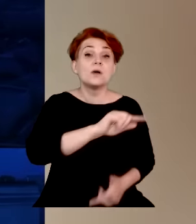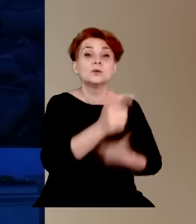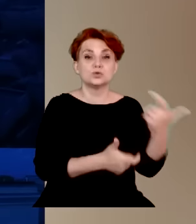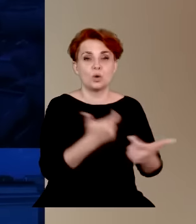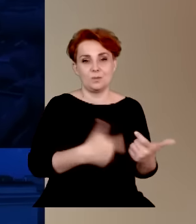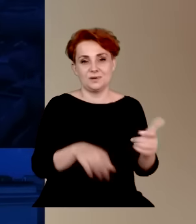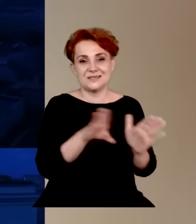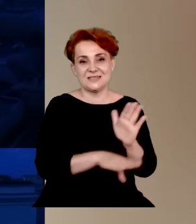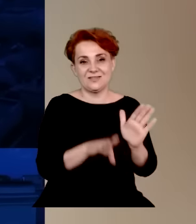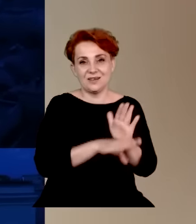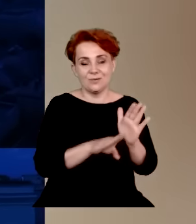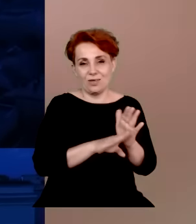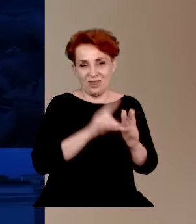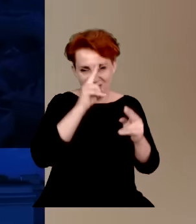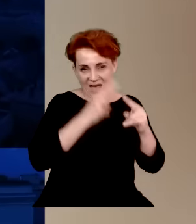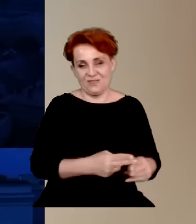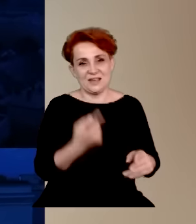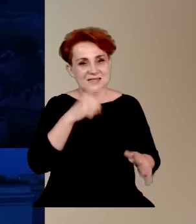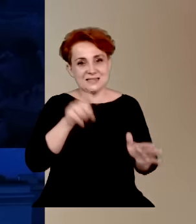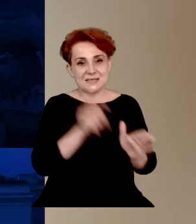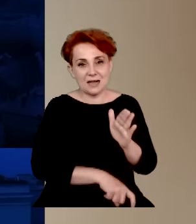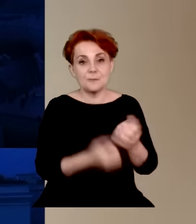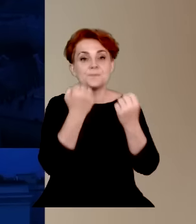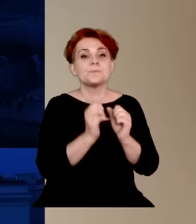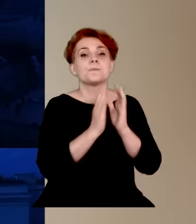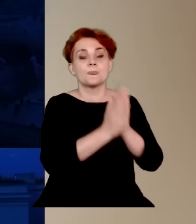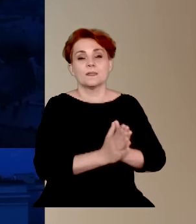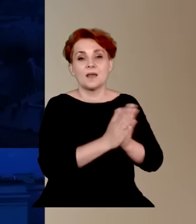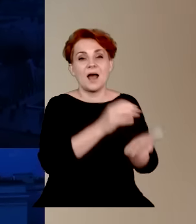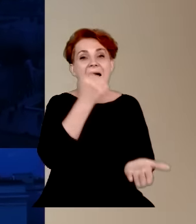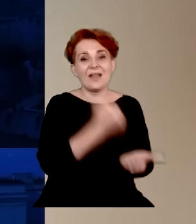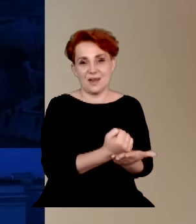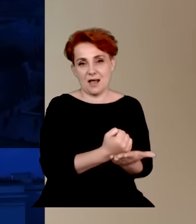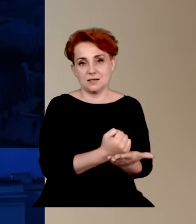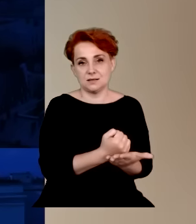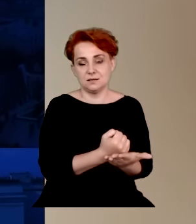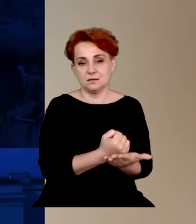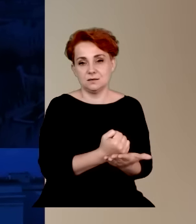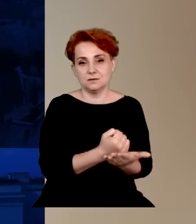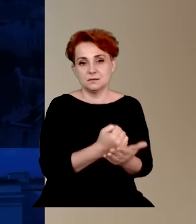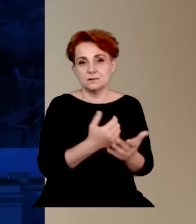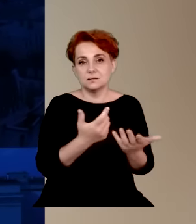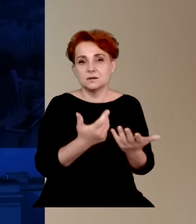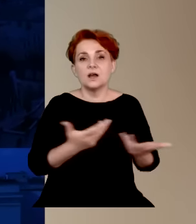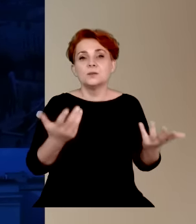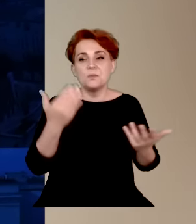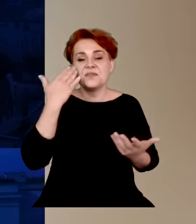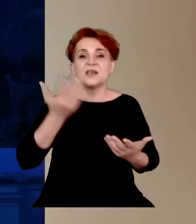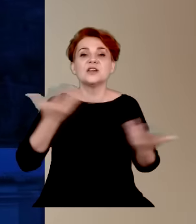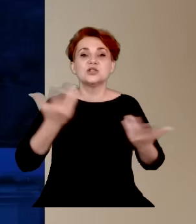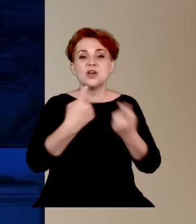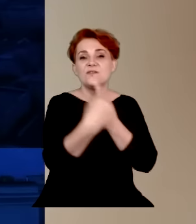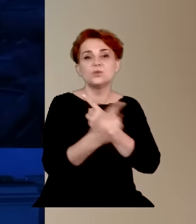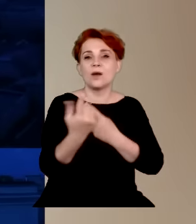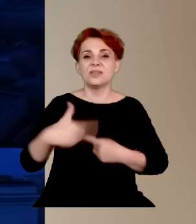zwykłymi naiwniakami i zdrajcami. Bardzo proszę o adres w komentarzu, żebyśmy wiedzieli, gdzie wysłać nielegalnych imigrantów